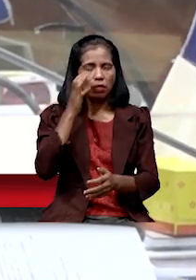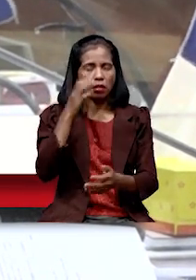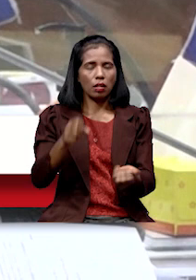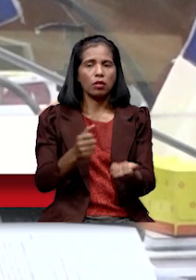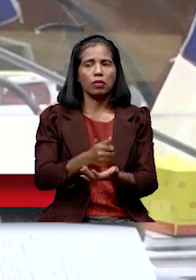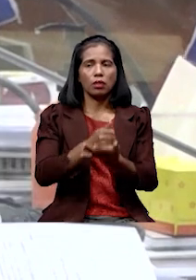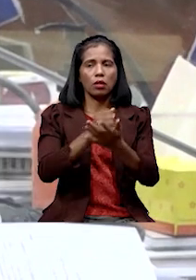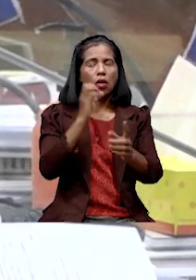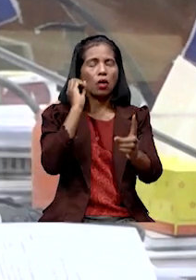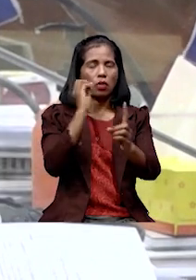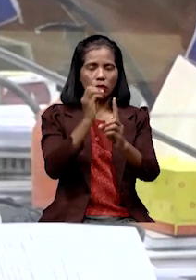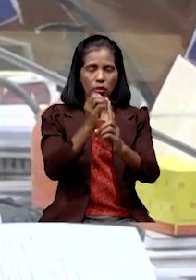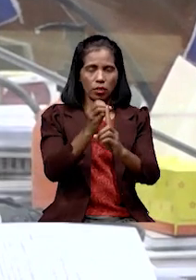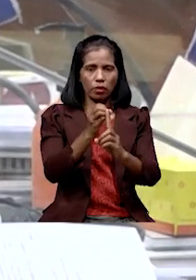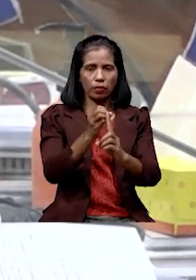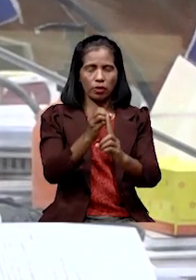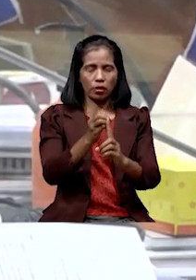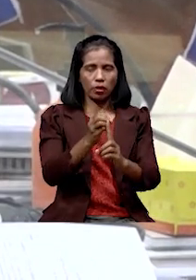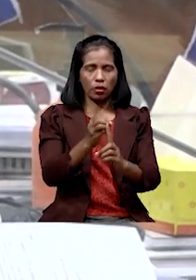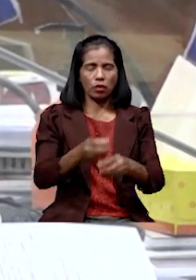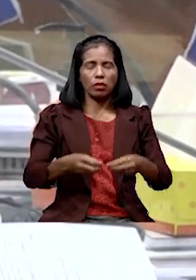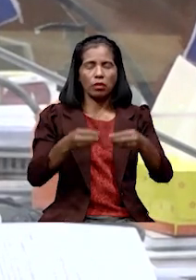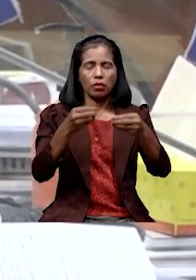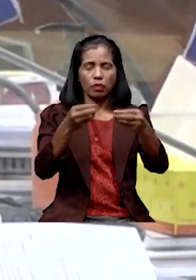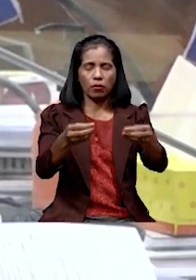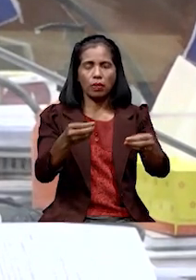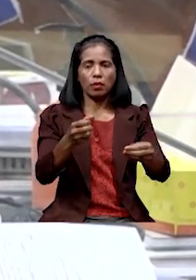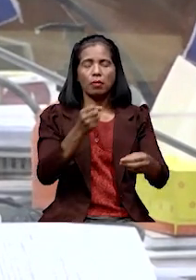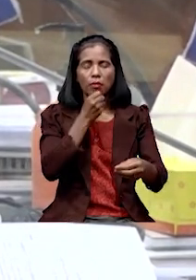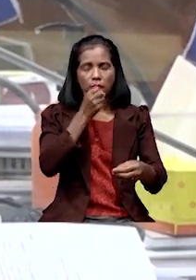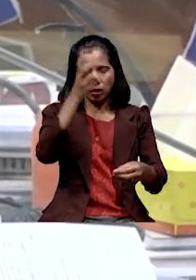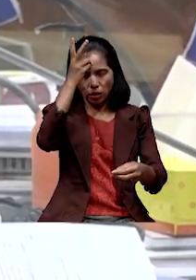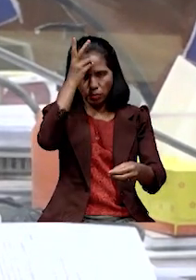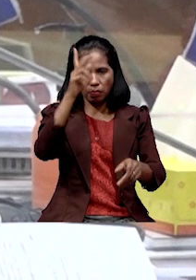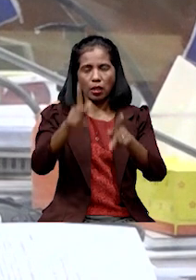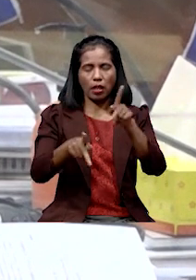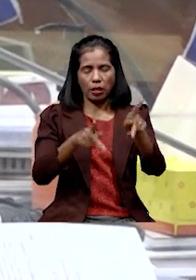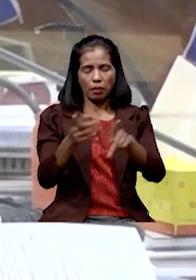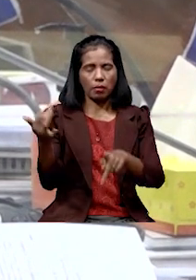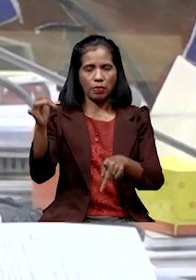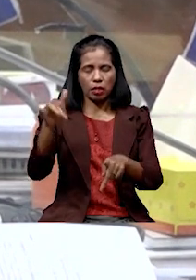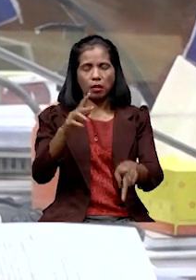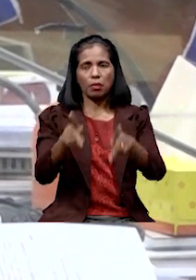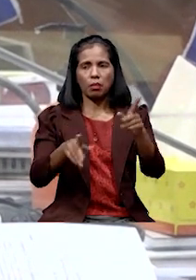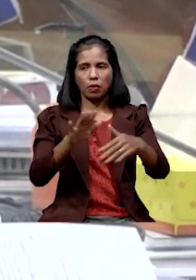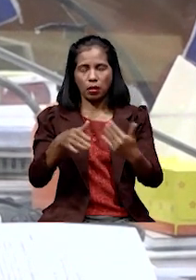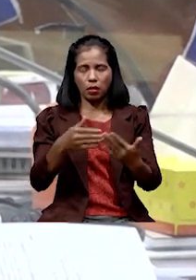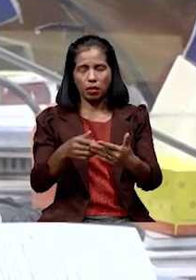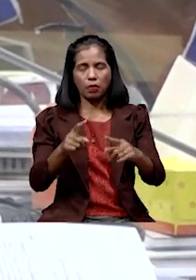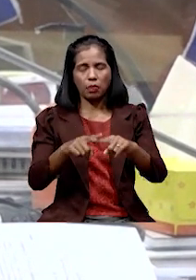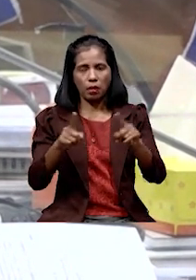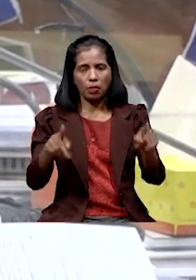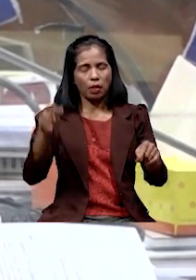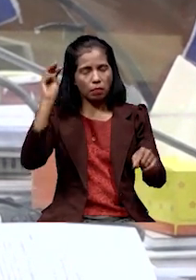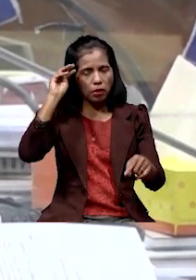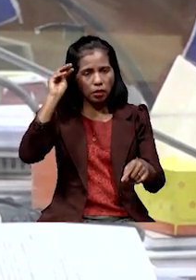ho objetivo, apoio BB, ba iha comunidade sira, ba povo. Mai be ministério